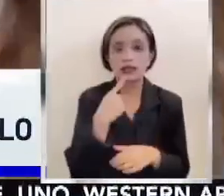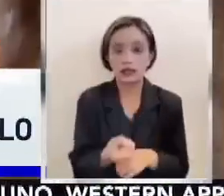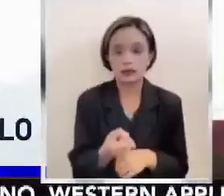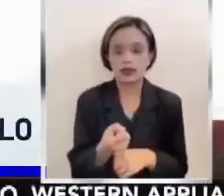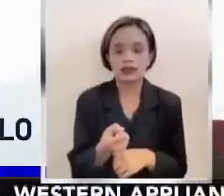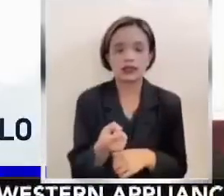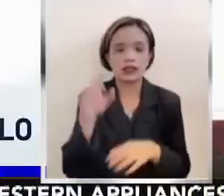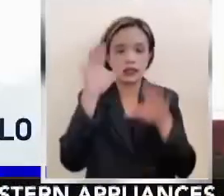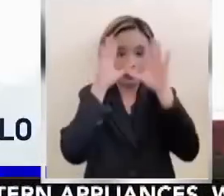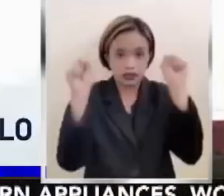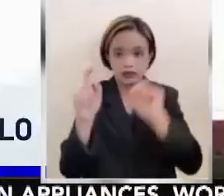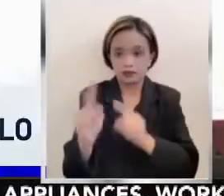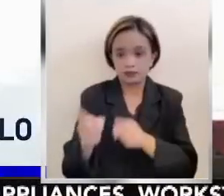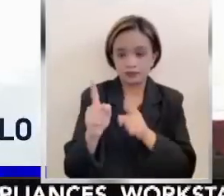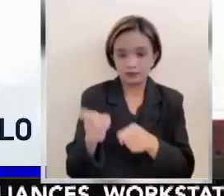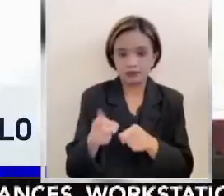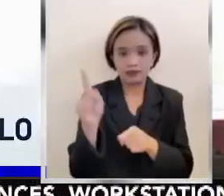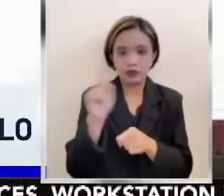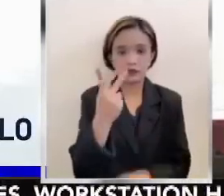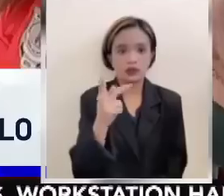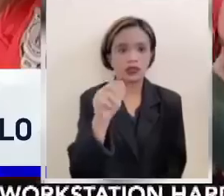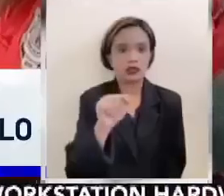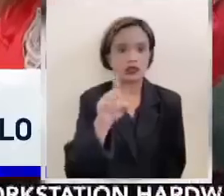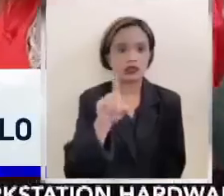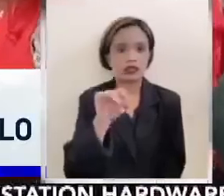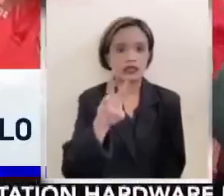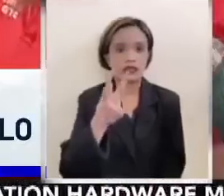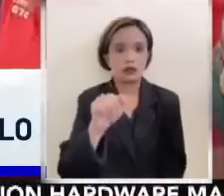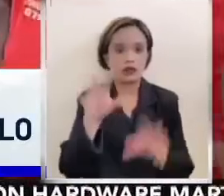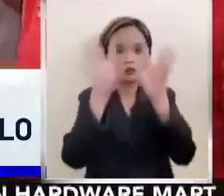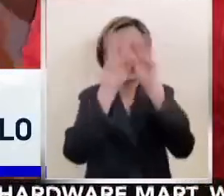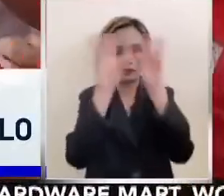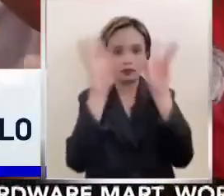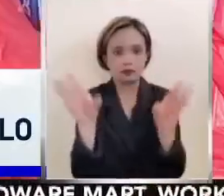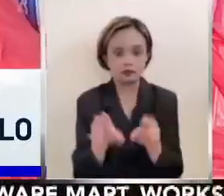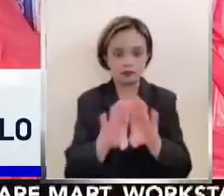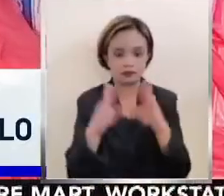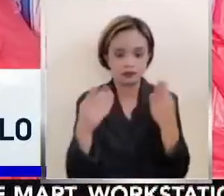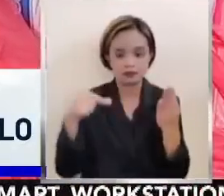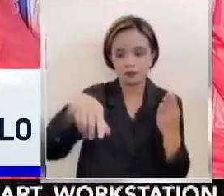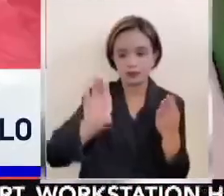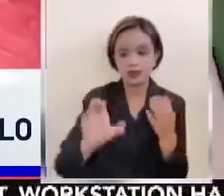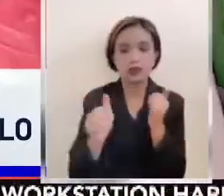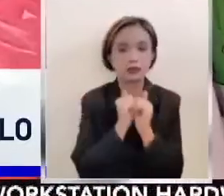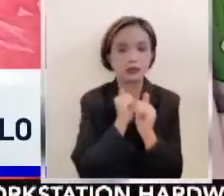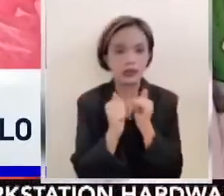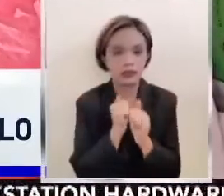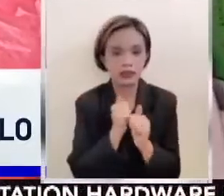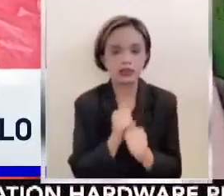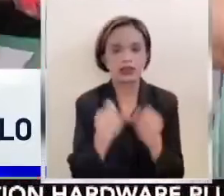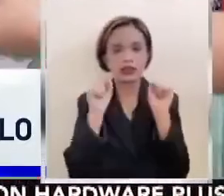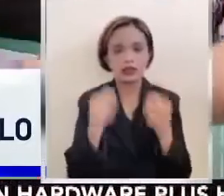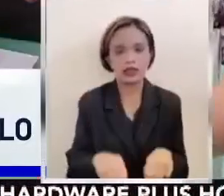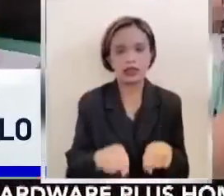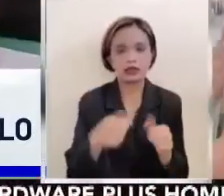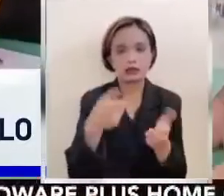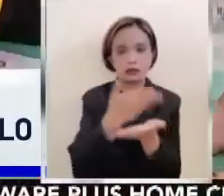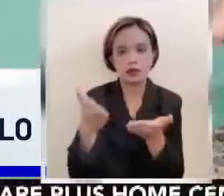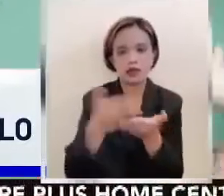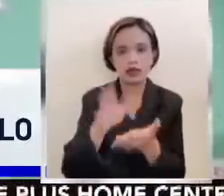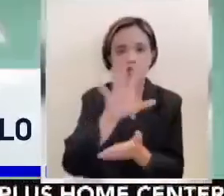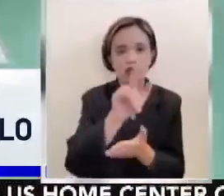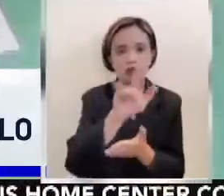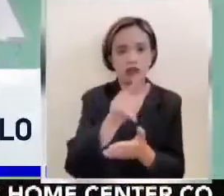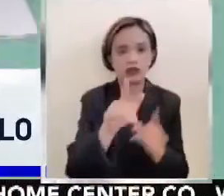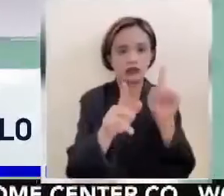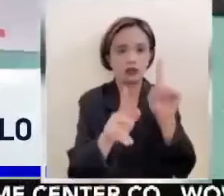sa pagbubukas ng kadiwa ng Pasko sa Quezon City kanina, kung saan makakabili ng 25 pesos per kilo na well-milled rice na